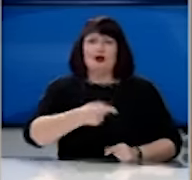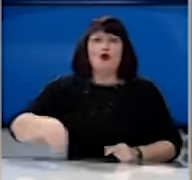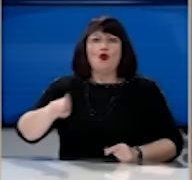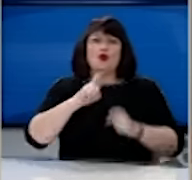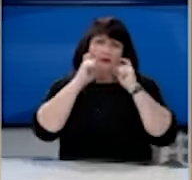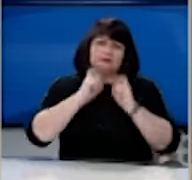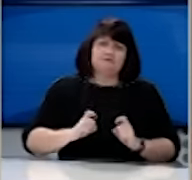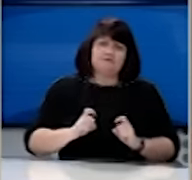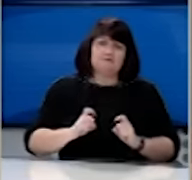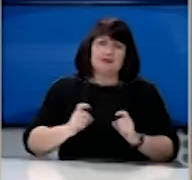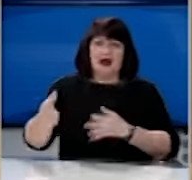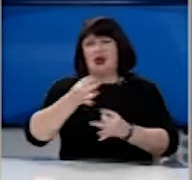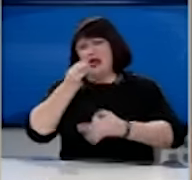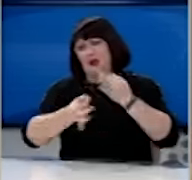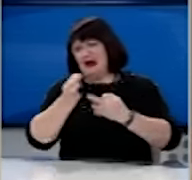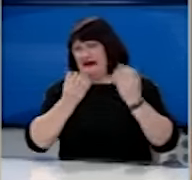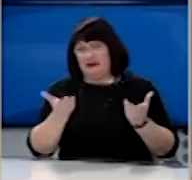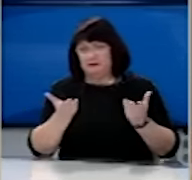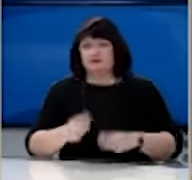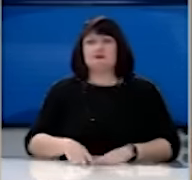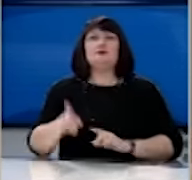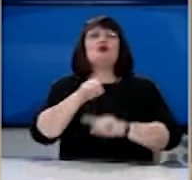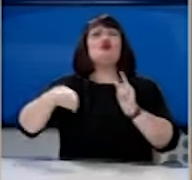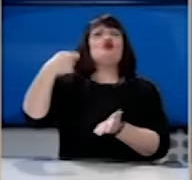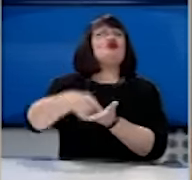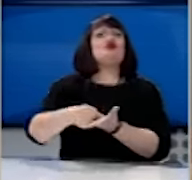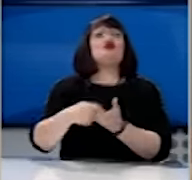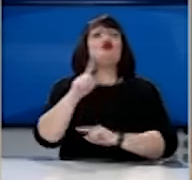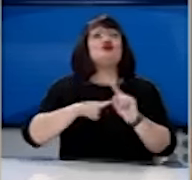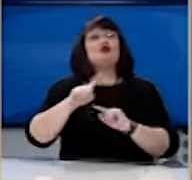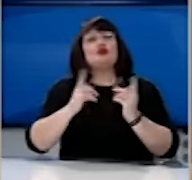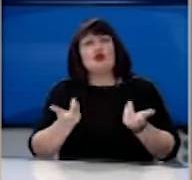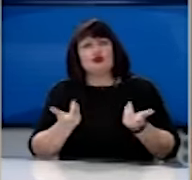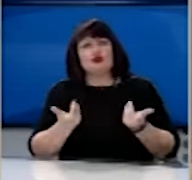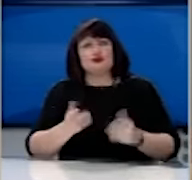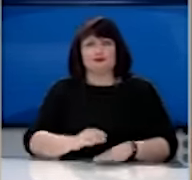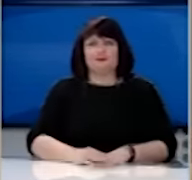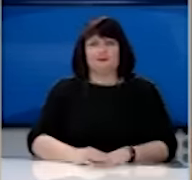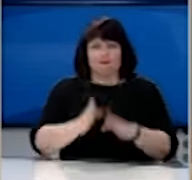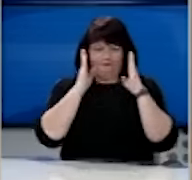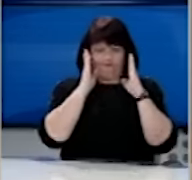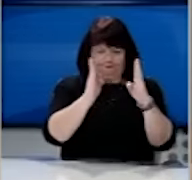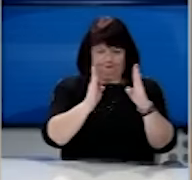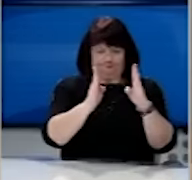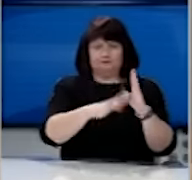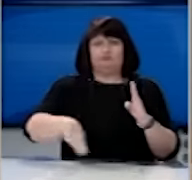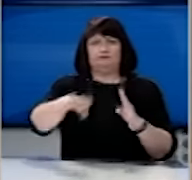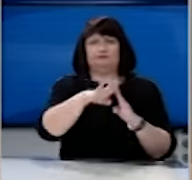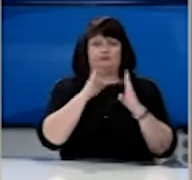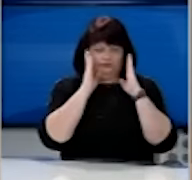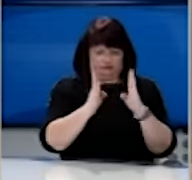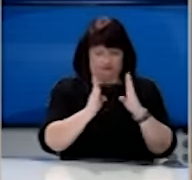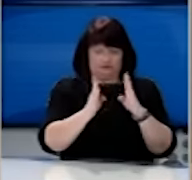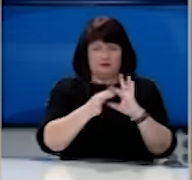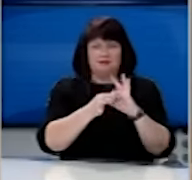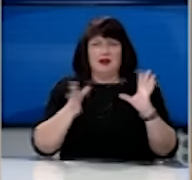αναγκαστικά τοποθετούμαστε. Ποιος θα πληρώσει? Η πρώτη γραμμή, η γραμμή όλων σας, αποσυνδέει